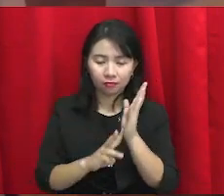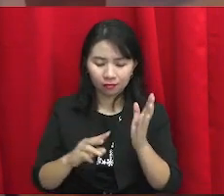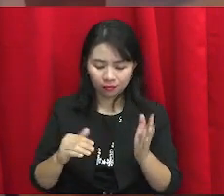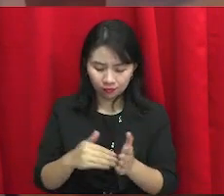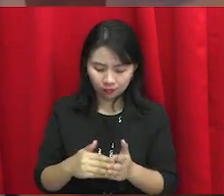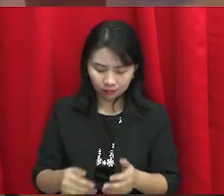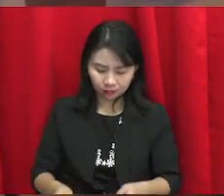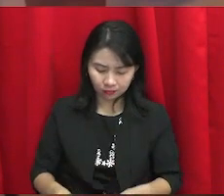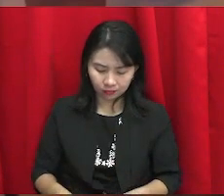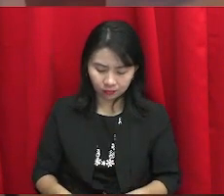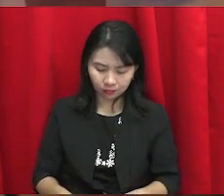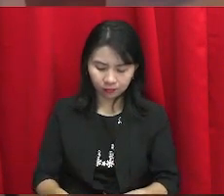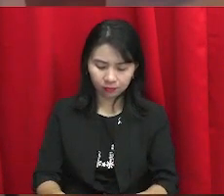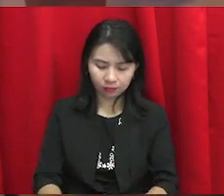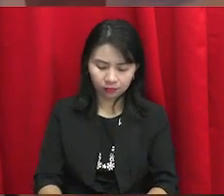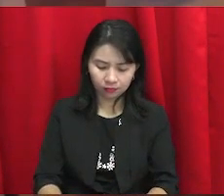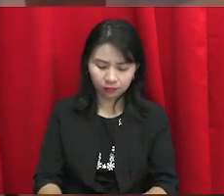ay